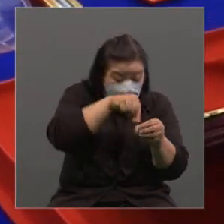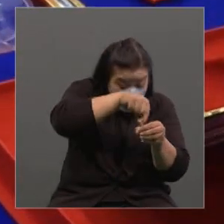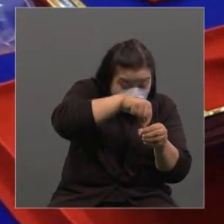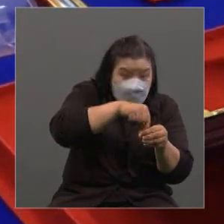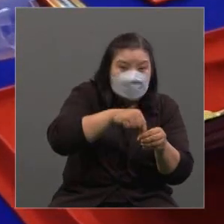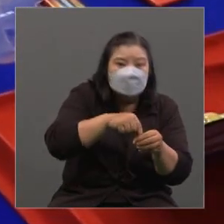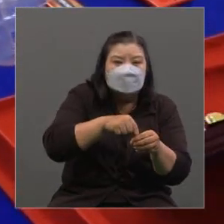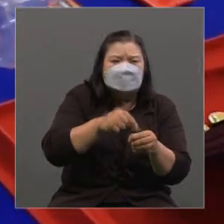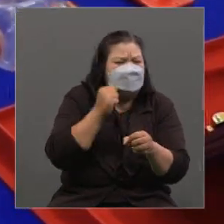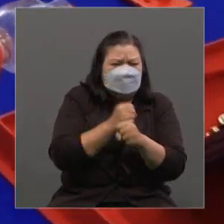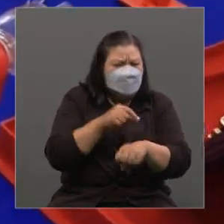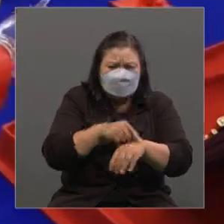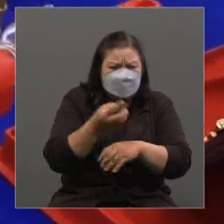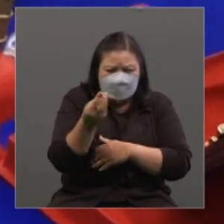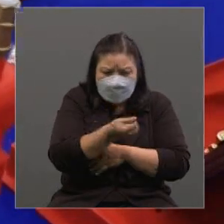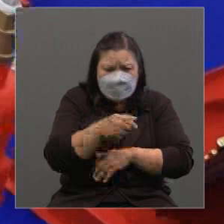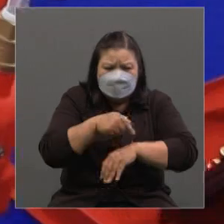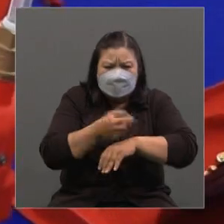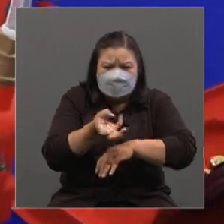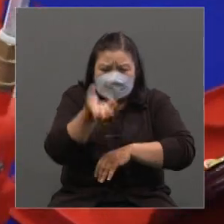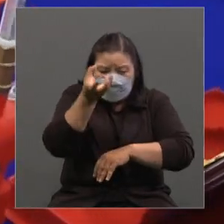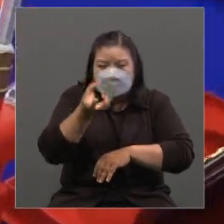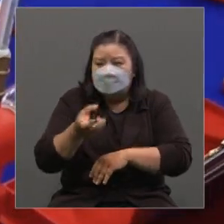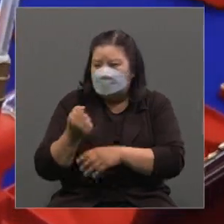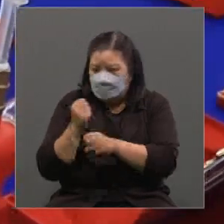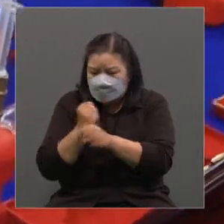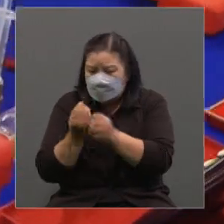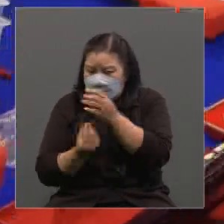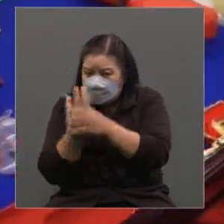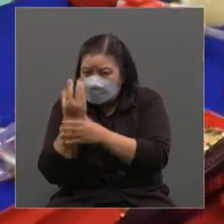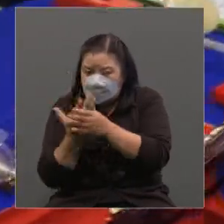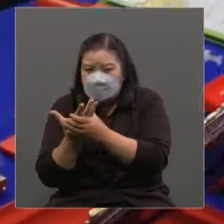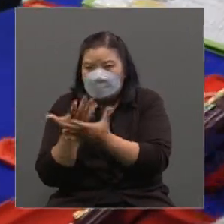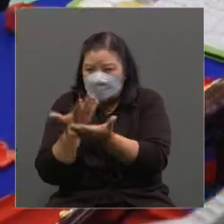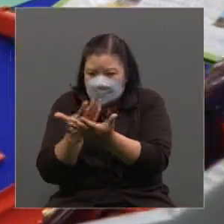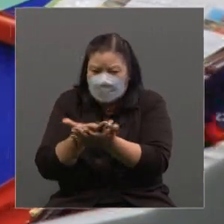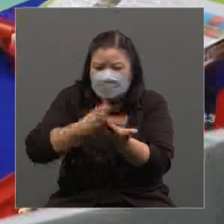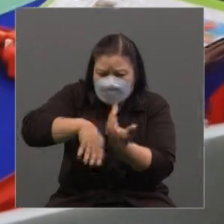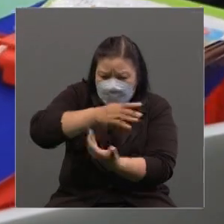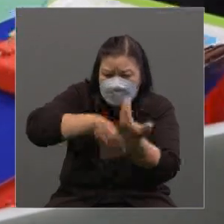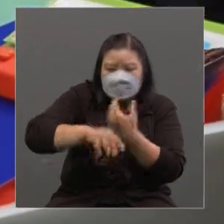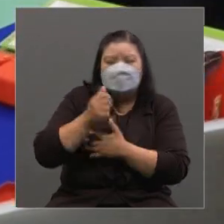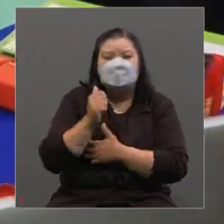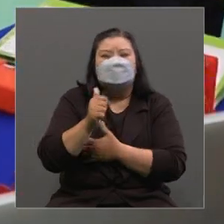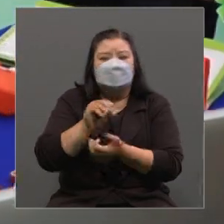ดเร็วขึ้นสามารถเพิ่มพื้นที่เพาะปลูกเพิ่มโอกาสสร้างรายได้เพิ่มมากขึ้น